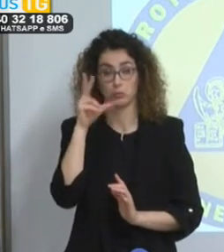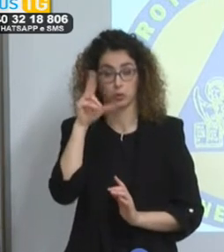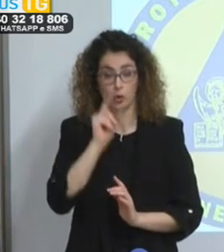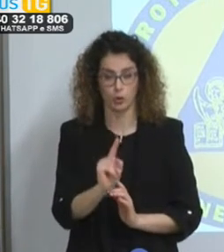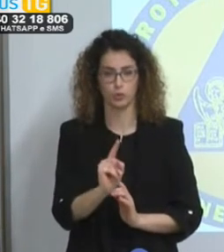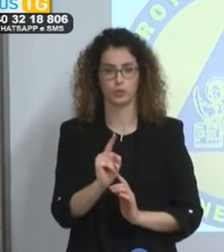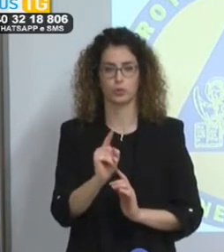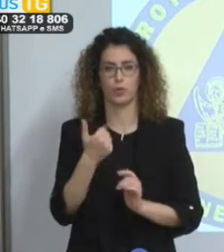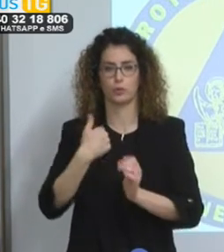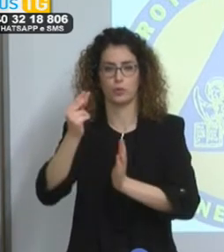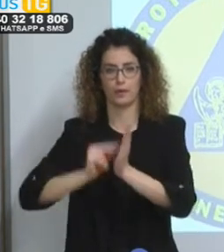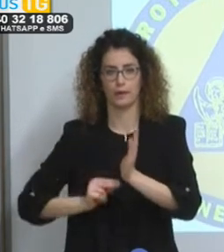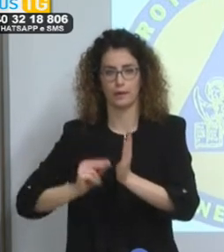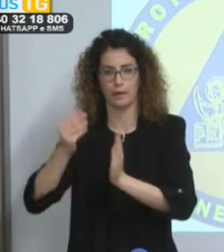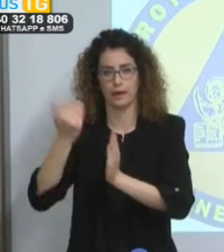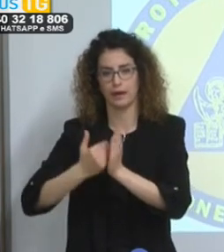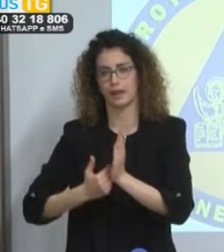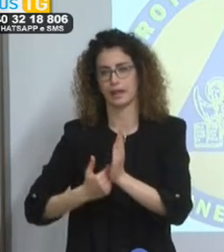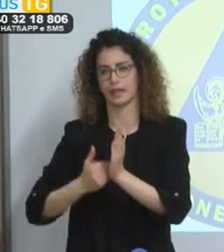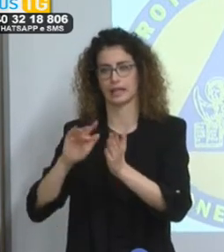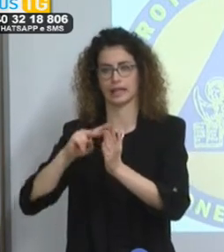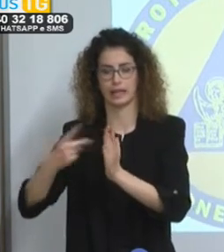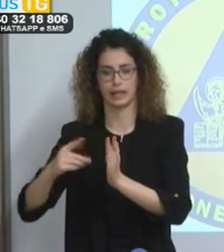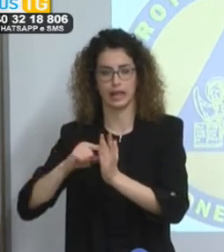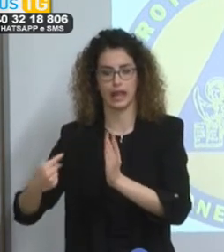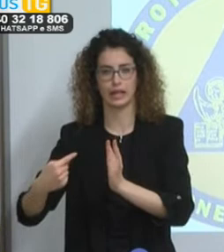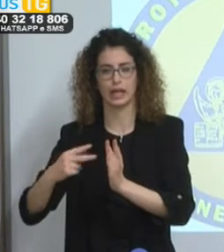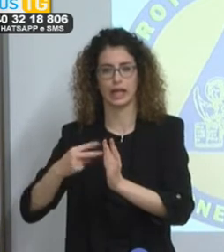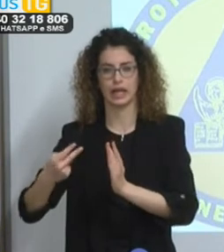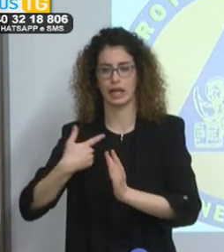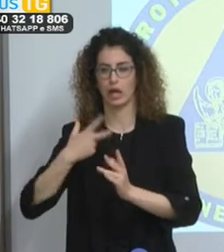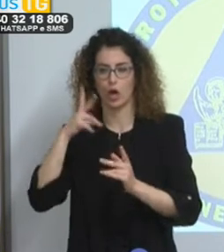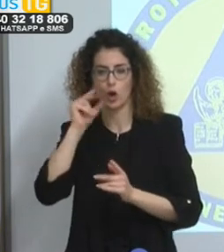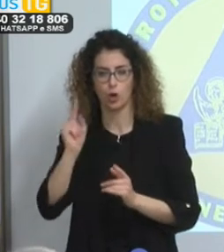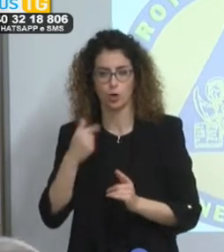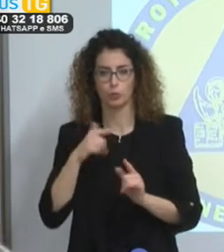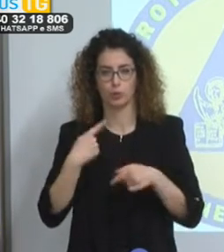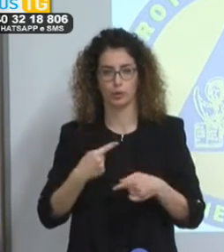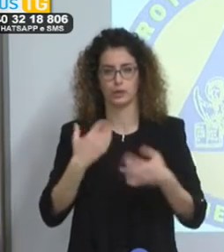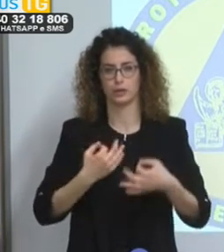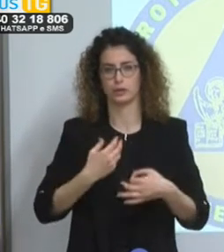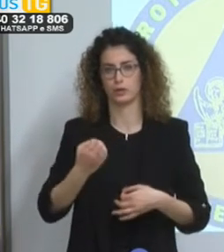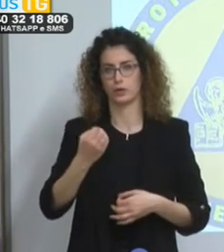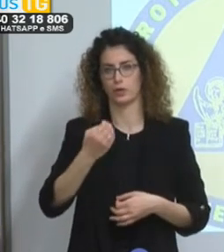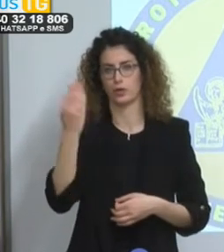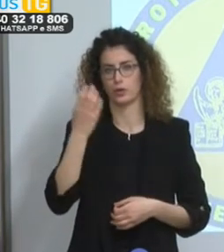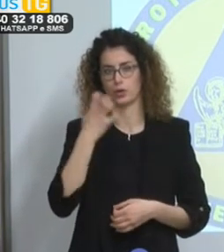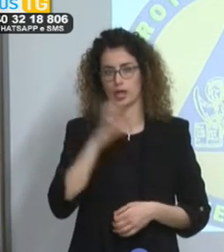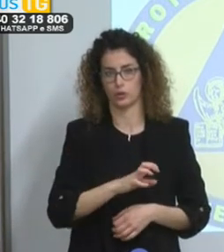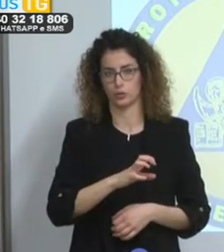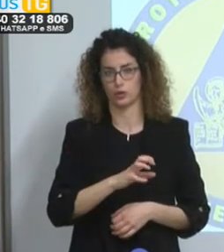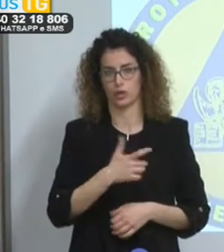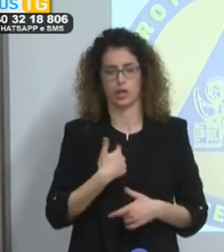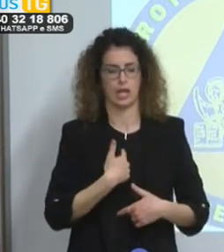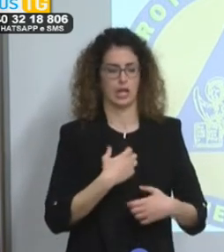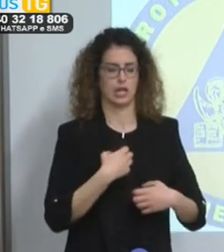qualche cazzata e mi prendo anche qualche querela perché ho parlato di aspetti tecnici che non conosco. C'è comunque amarezza, noi sappiamo quanto abbiamo cercato quelle